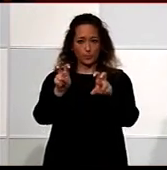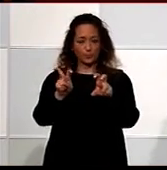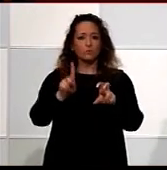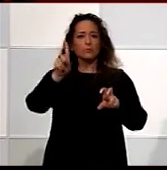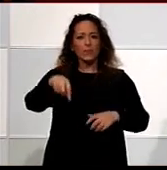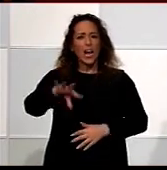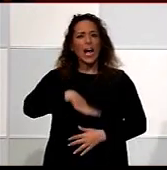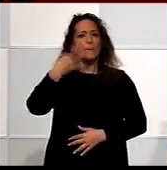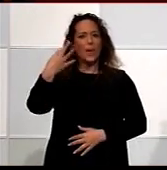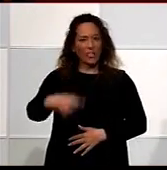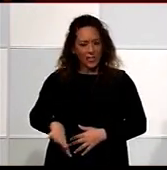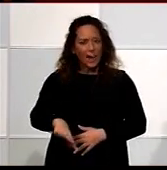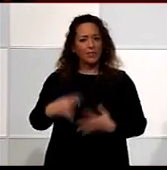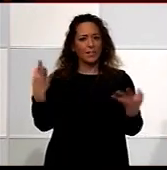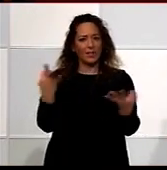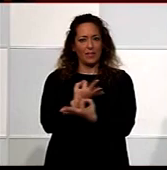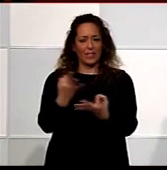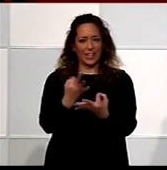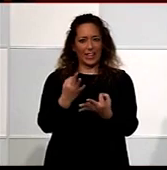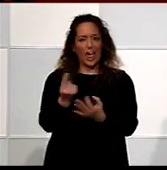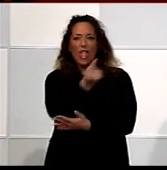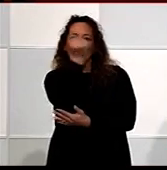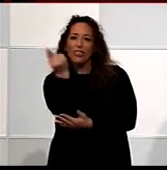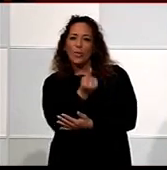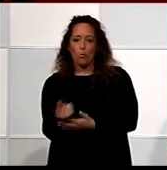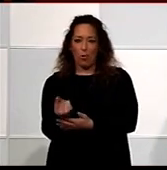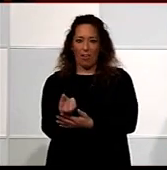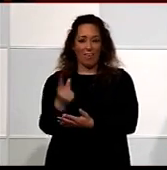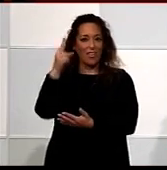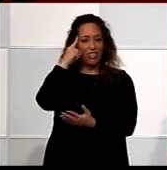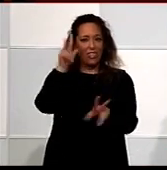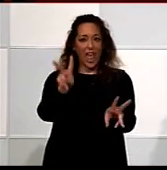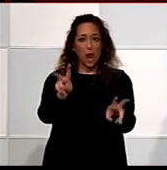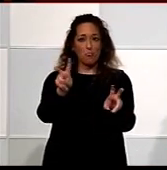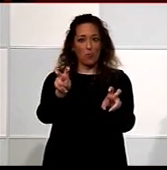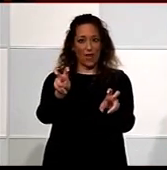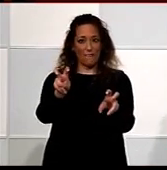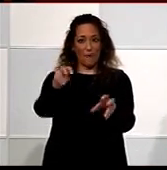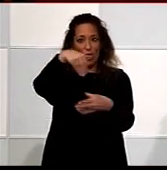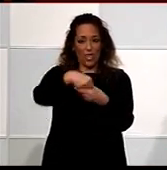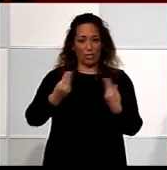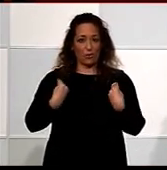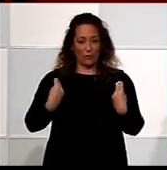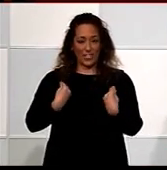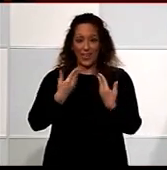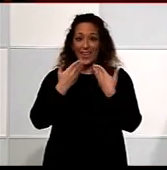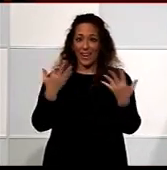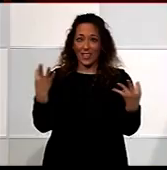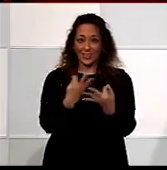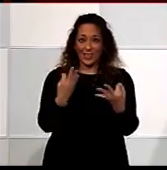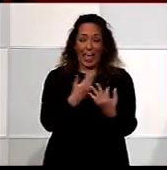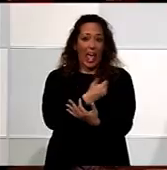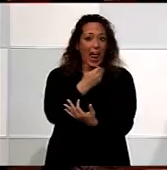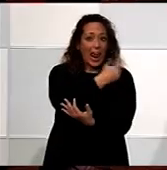capacitat de dibuixar un nou dia a les vostres vides, de la mà de la vostra família, dels